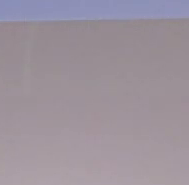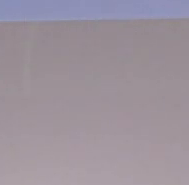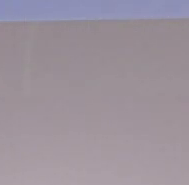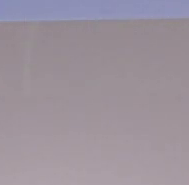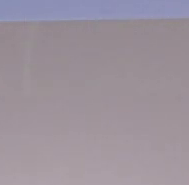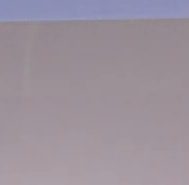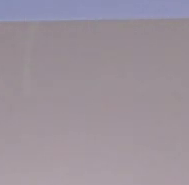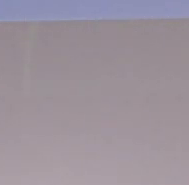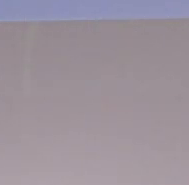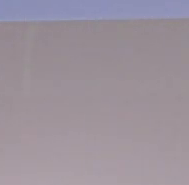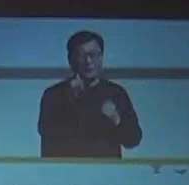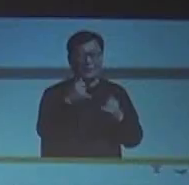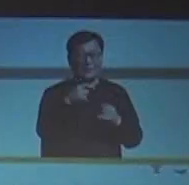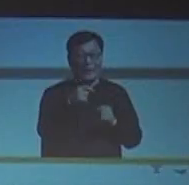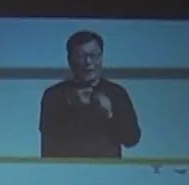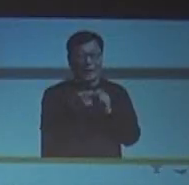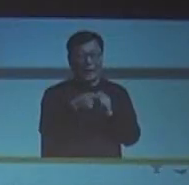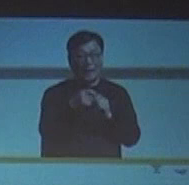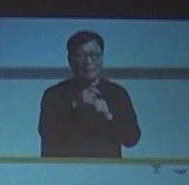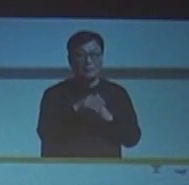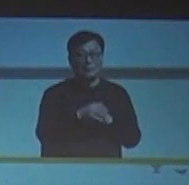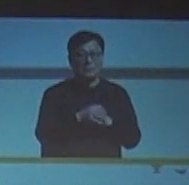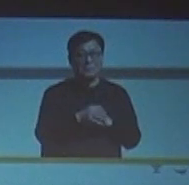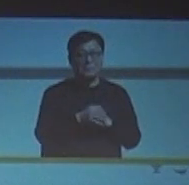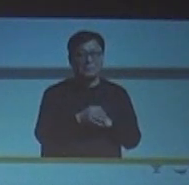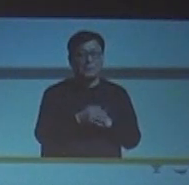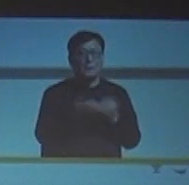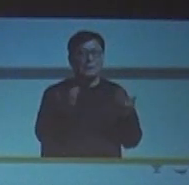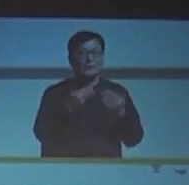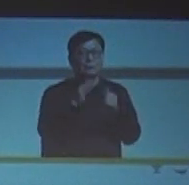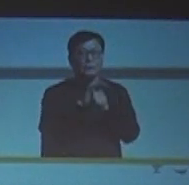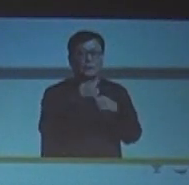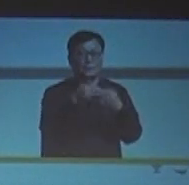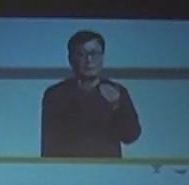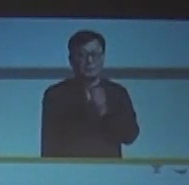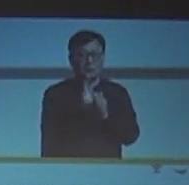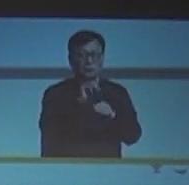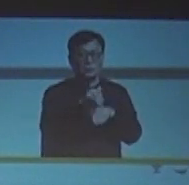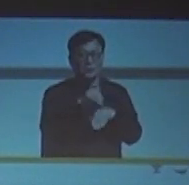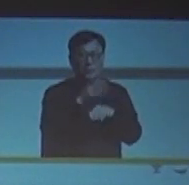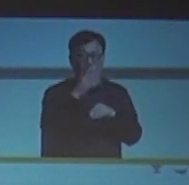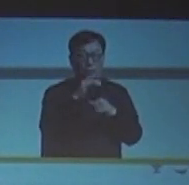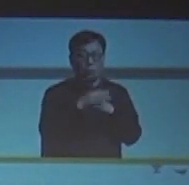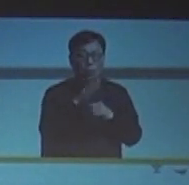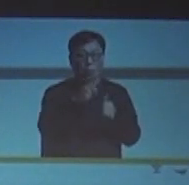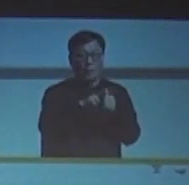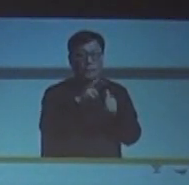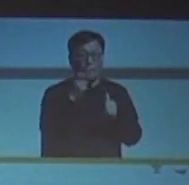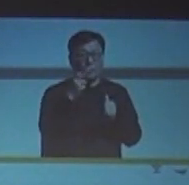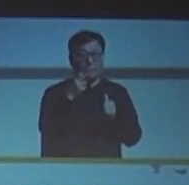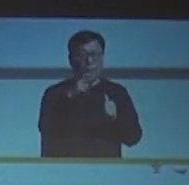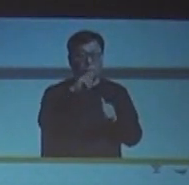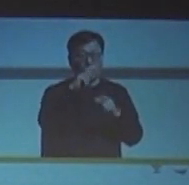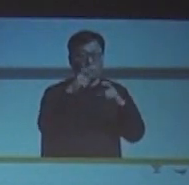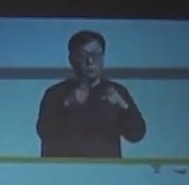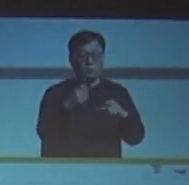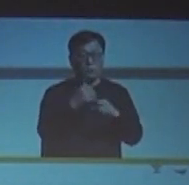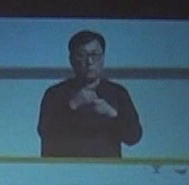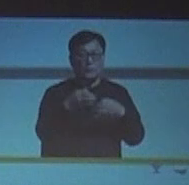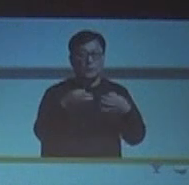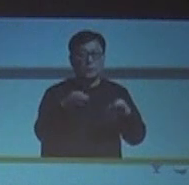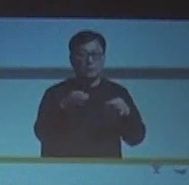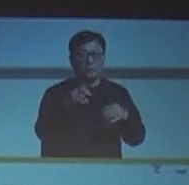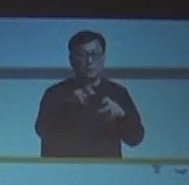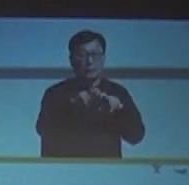네. 시킹 나갑니다. 네. 주신 분이. 그리고, 마산교구에서 오셨네요. 마산교구 진해 장애인복지관